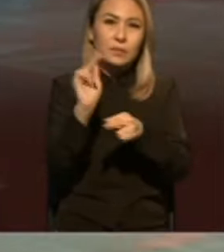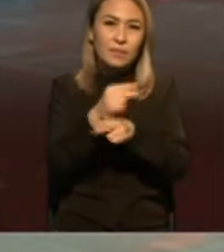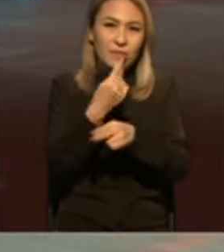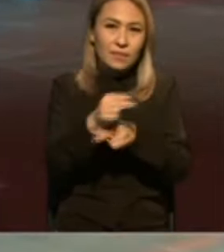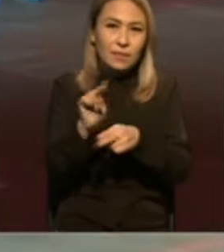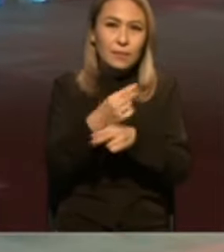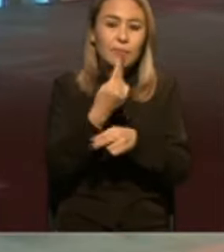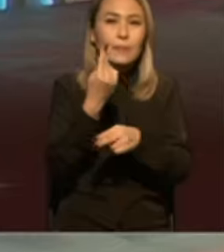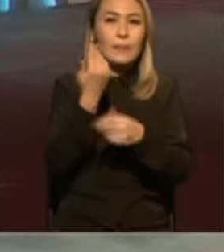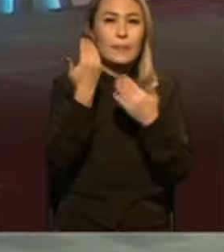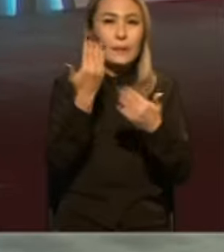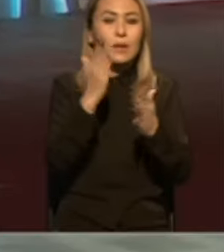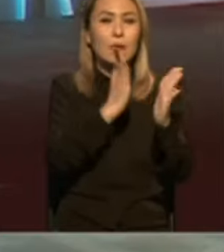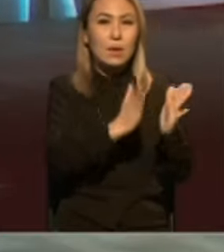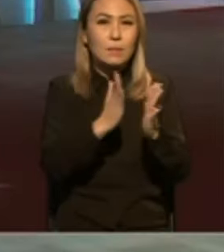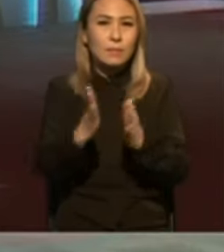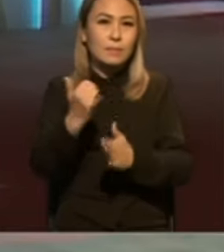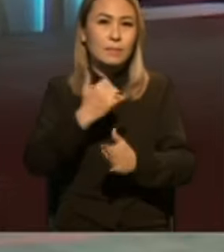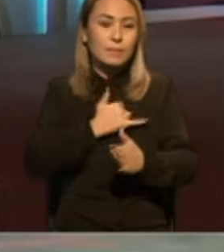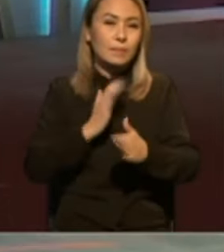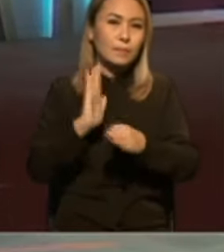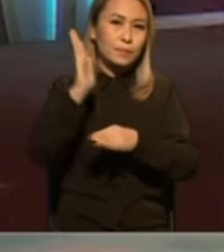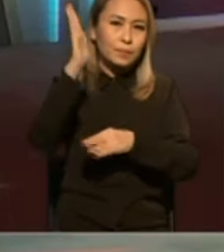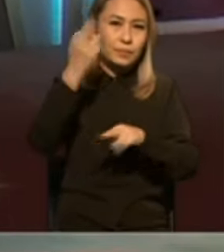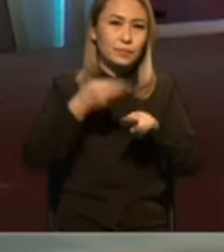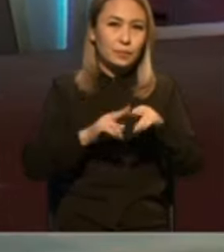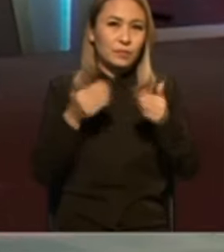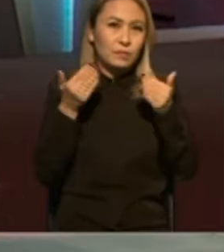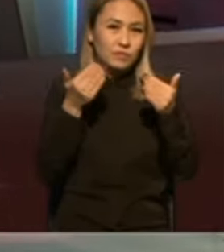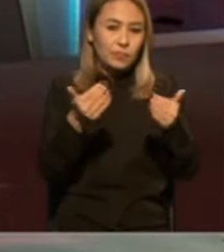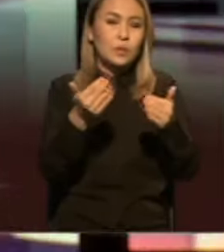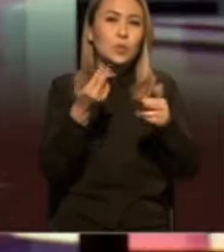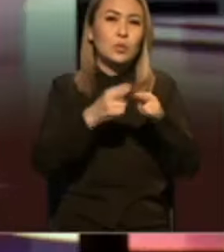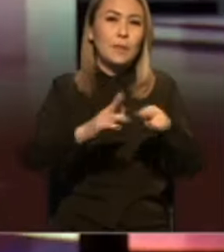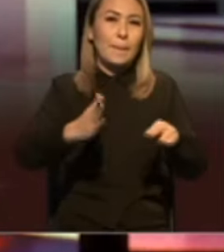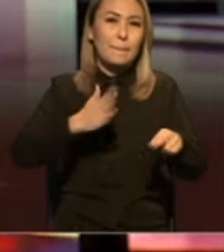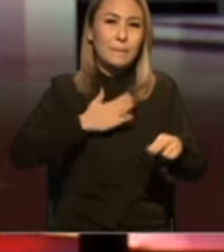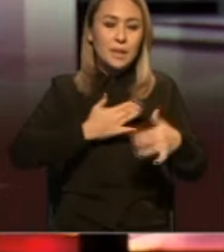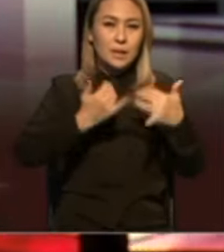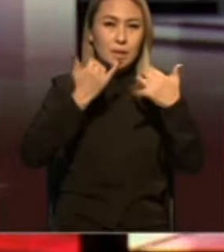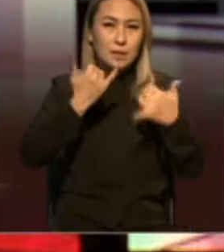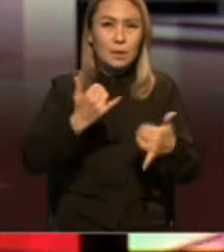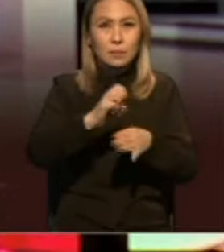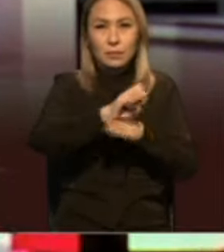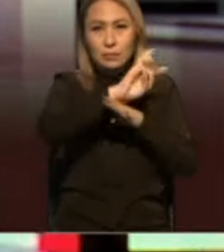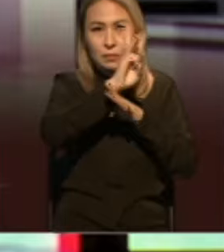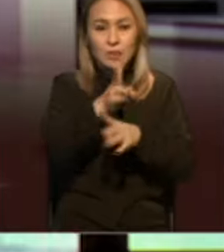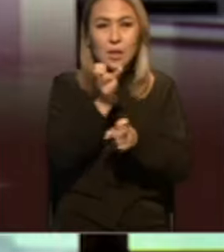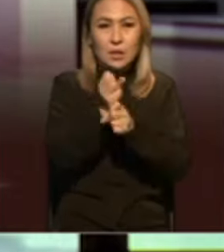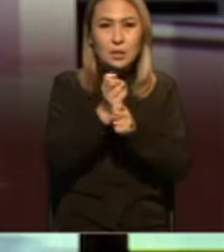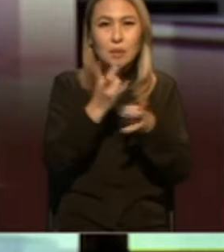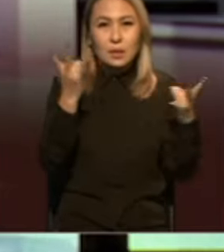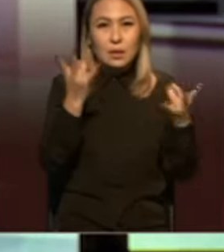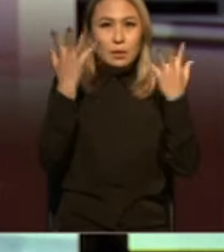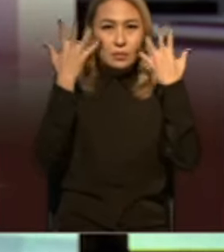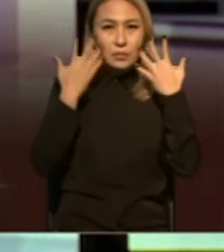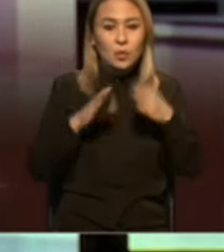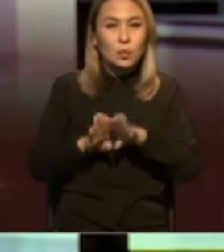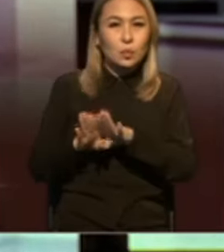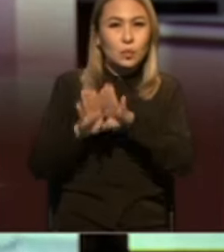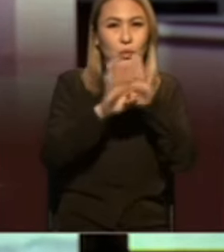тәрбиелейтін, оларды қалыптастыратын біздің болашағымыз солар ғой. Сондықтан да біз қазір соларға жағдай жасап беріп кетуіміз керек, яғни ортақ